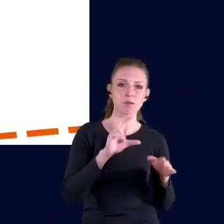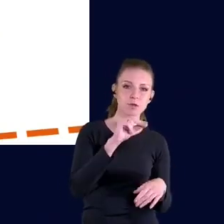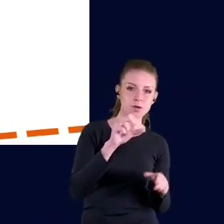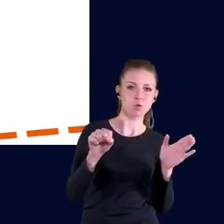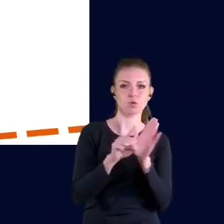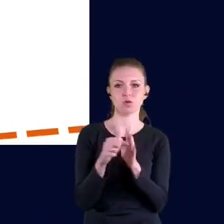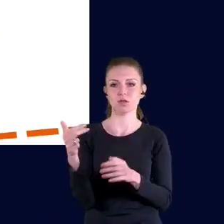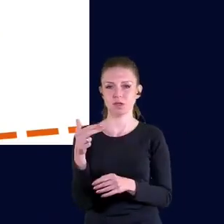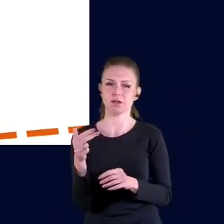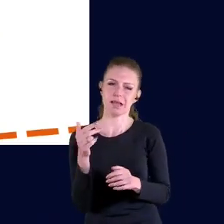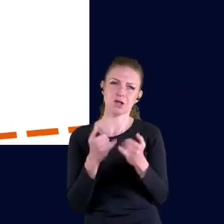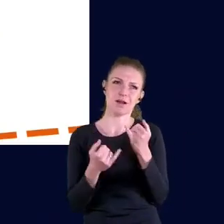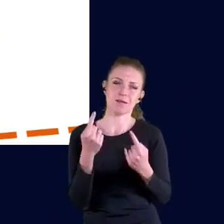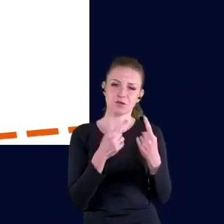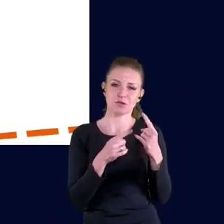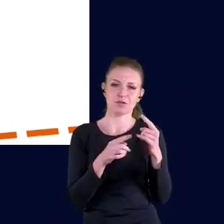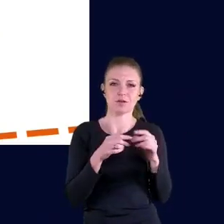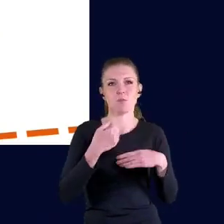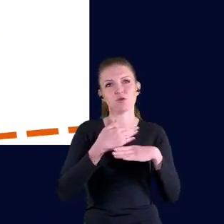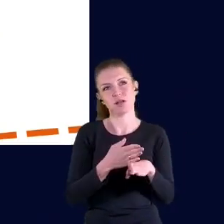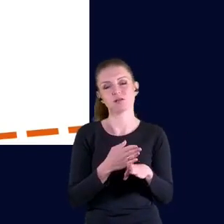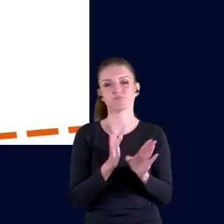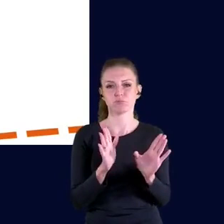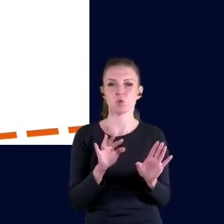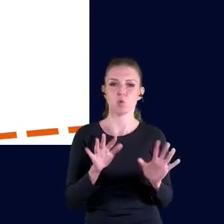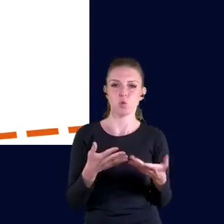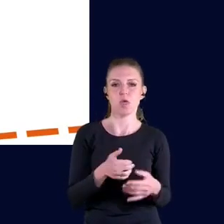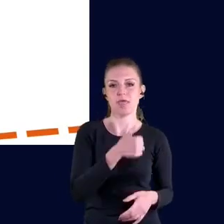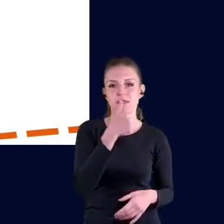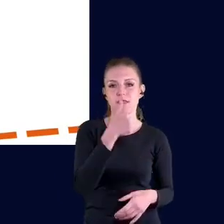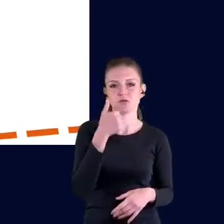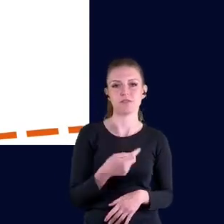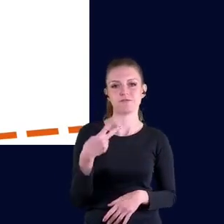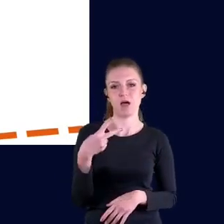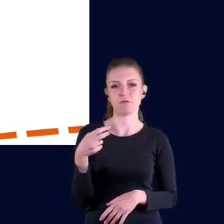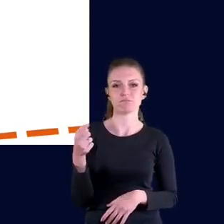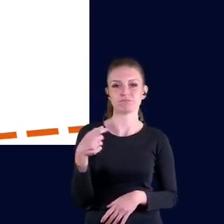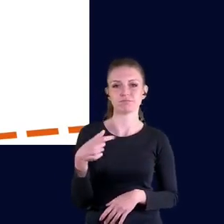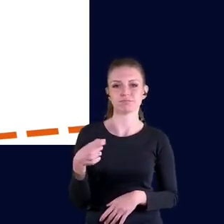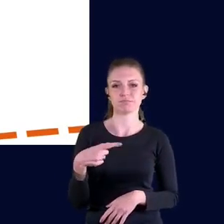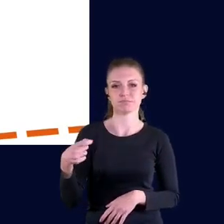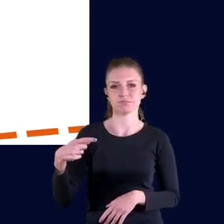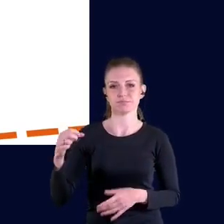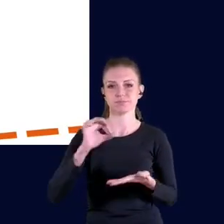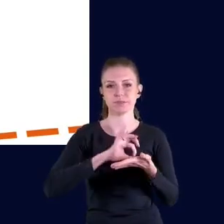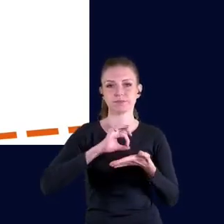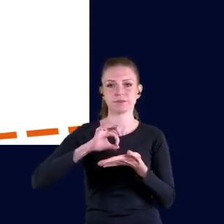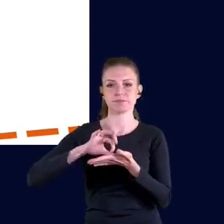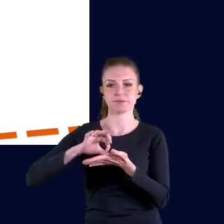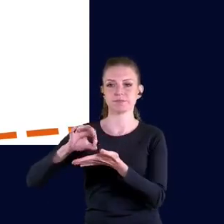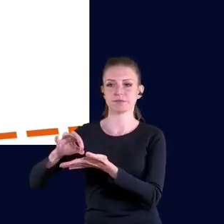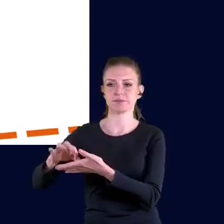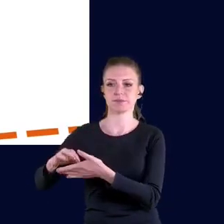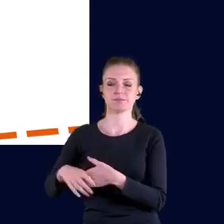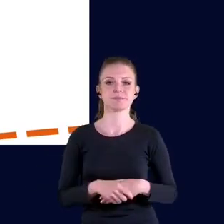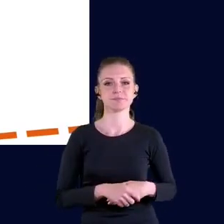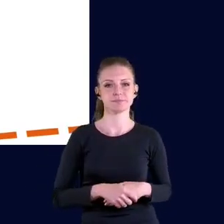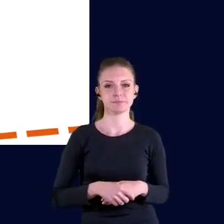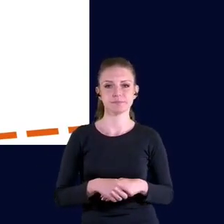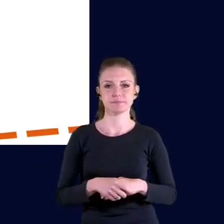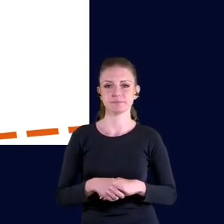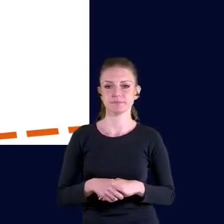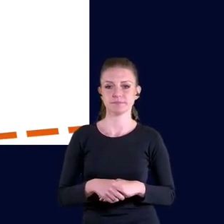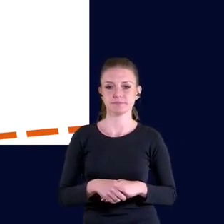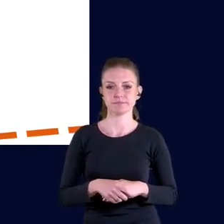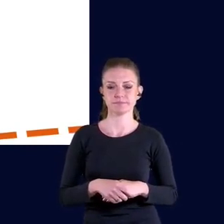Dzięki przykłady produkowanych treści do puszcza stosunkowo dużej liczby Odbiorców czyli od